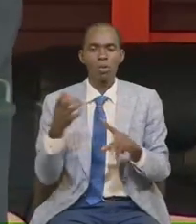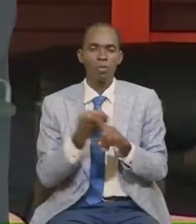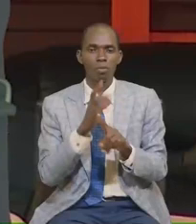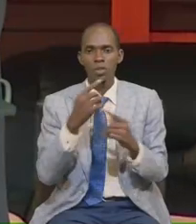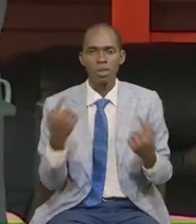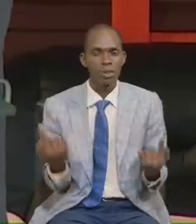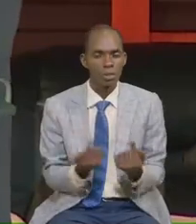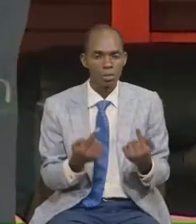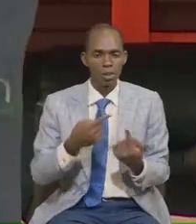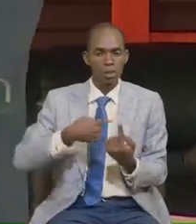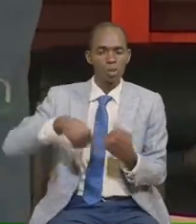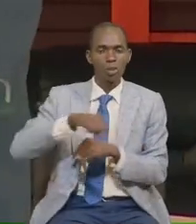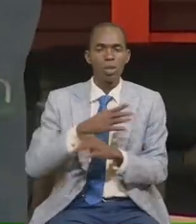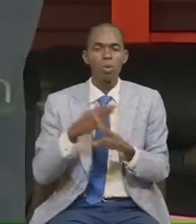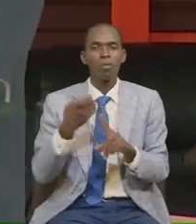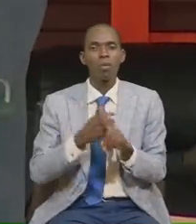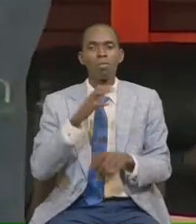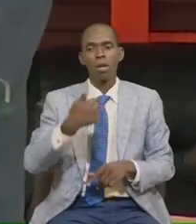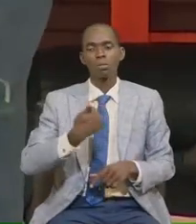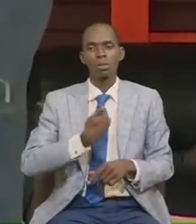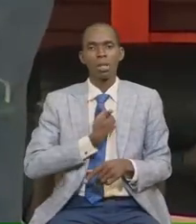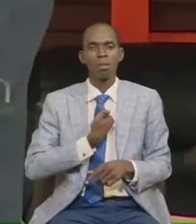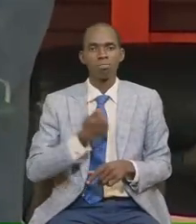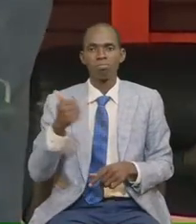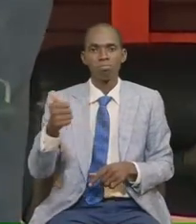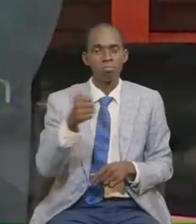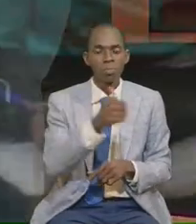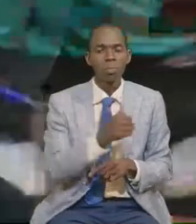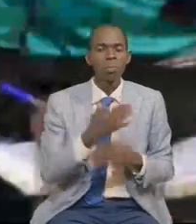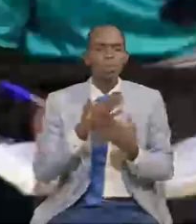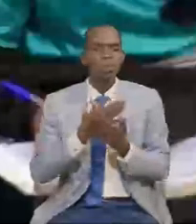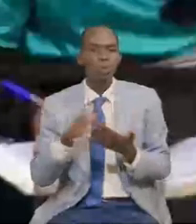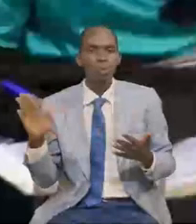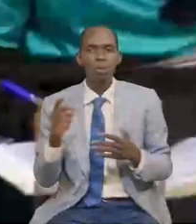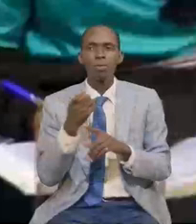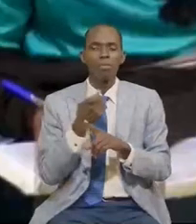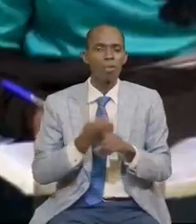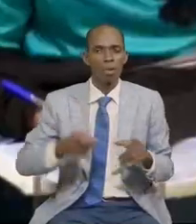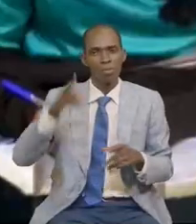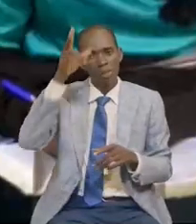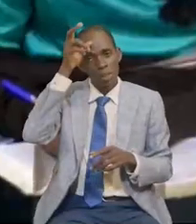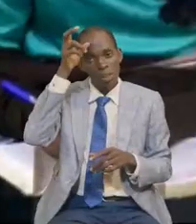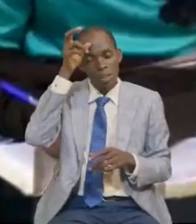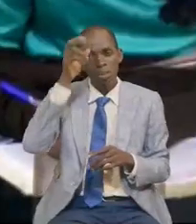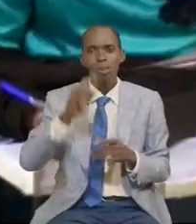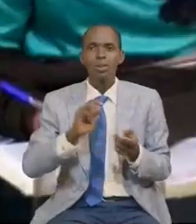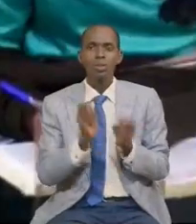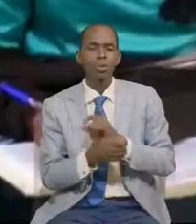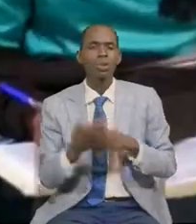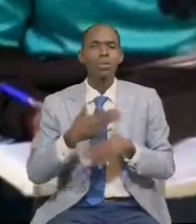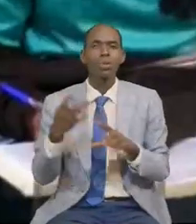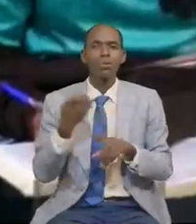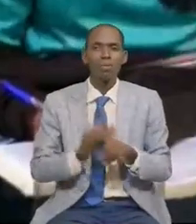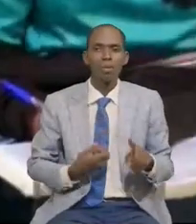moi, tu te détournes de Satan, tu te détournes de l'égocentrisme, tu